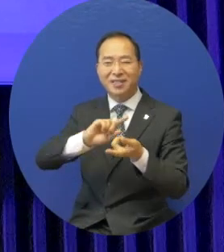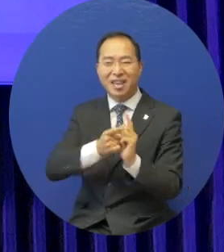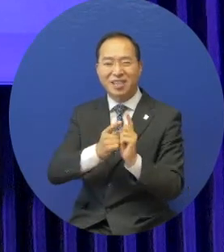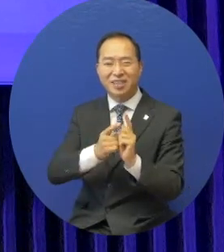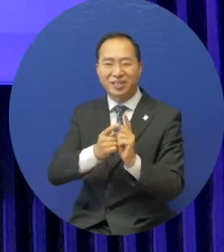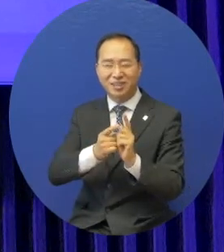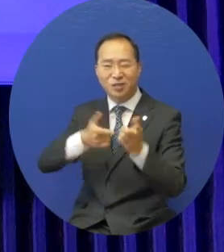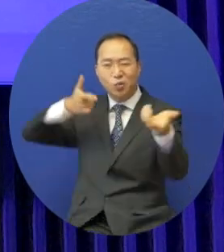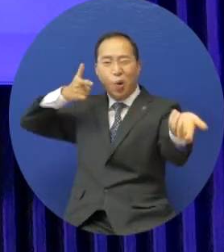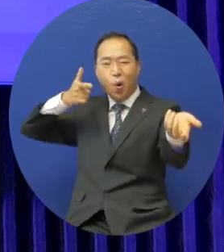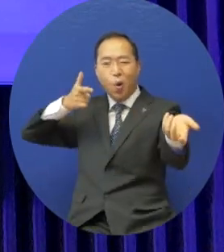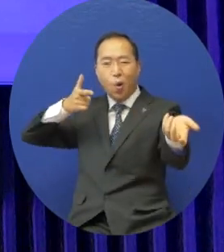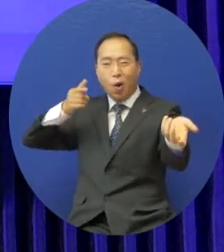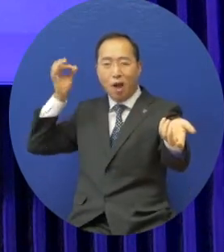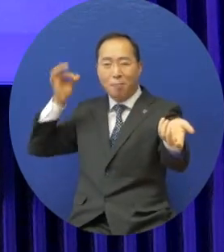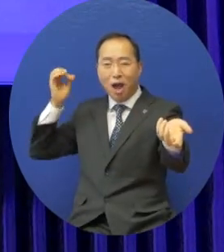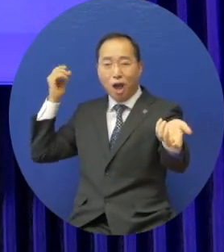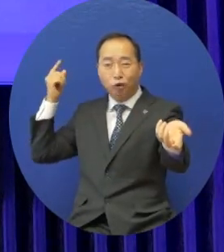했죠. 그래서 여러분들이